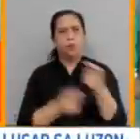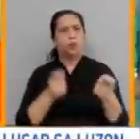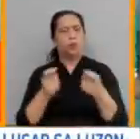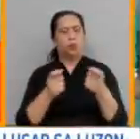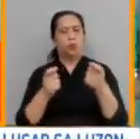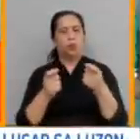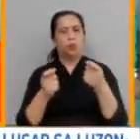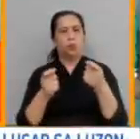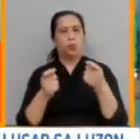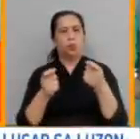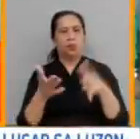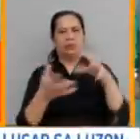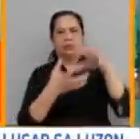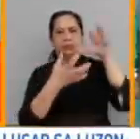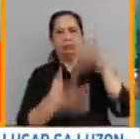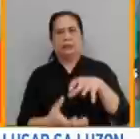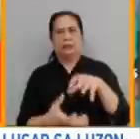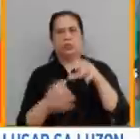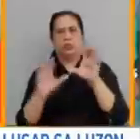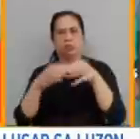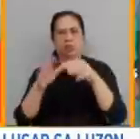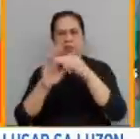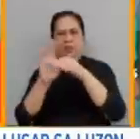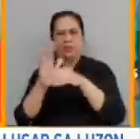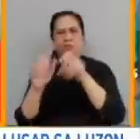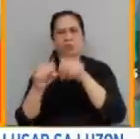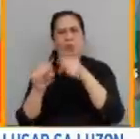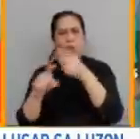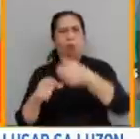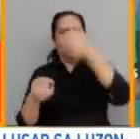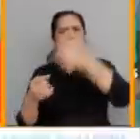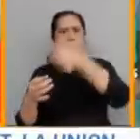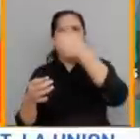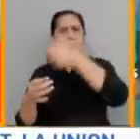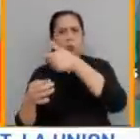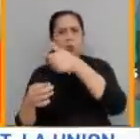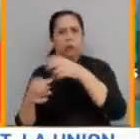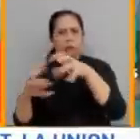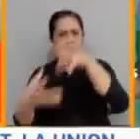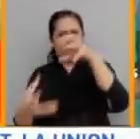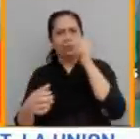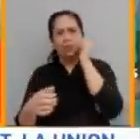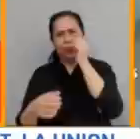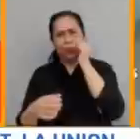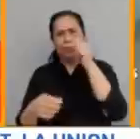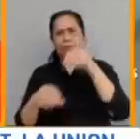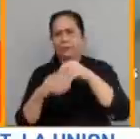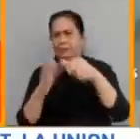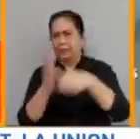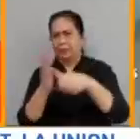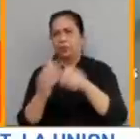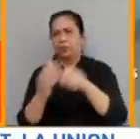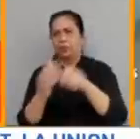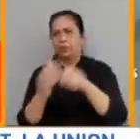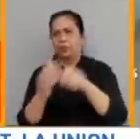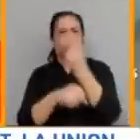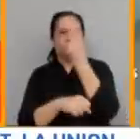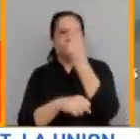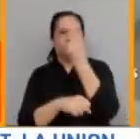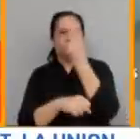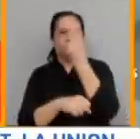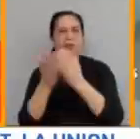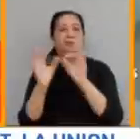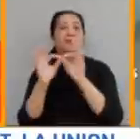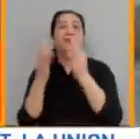mayayaman ang party list kaya ang mga ito ang nananalo tuwing eleksyon. Nagagamit din daw ito ng ilang pamilya sa